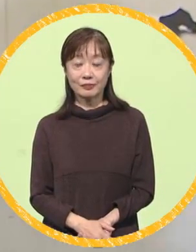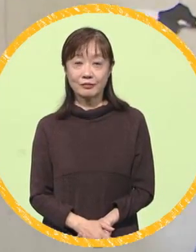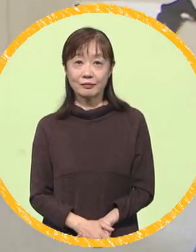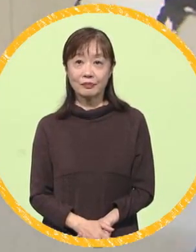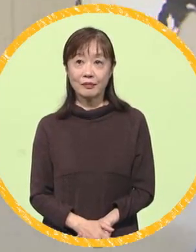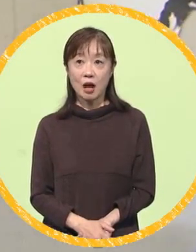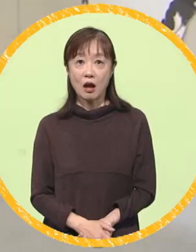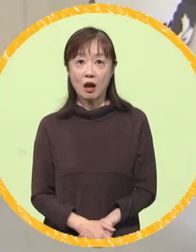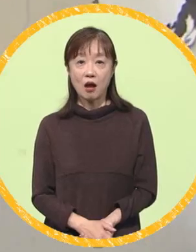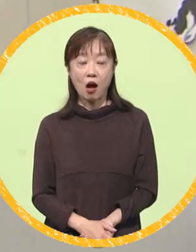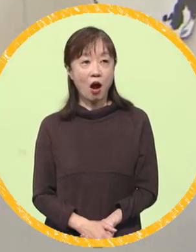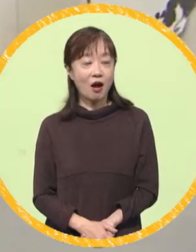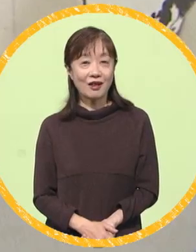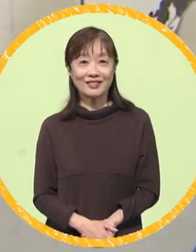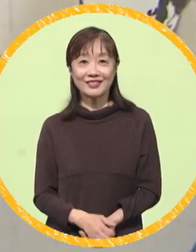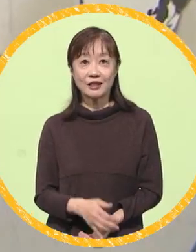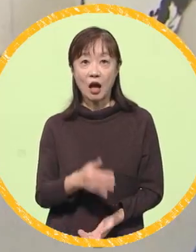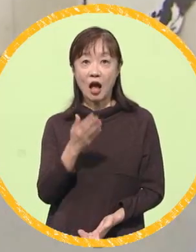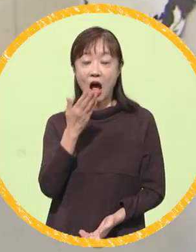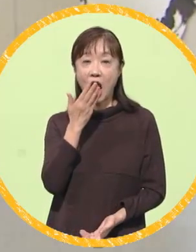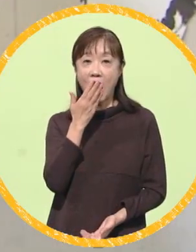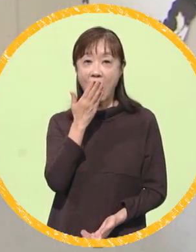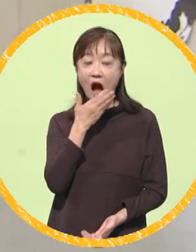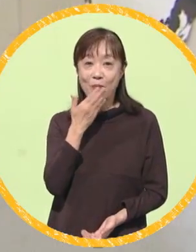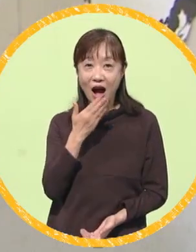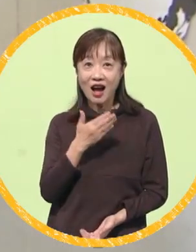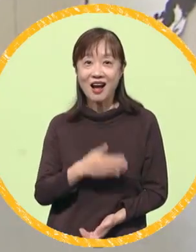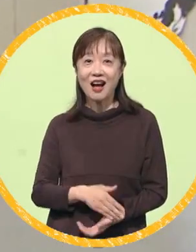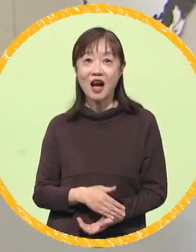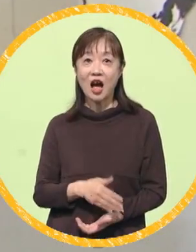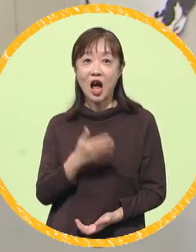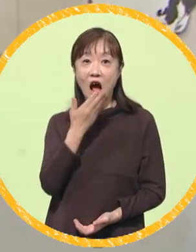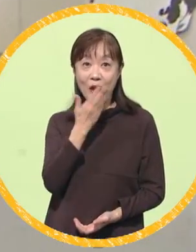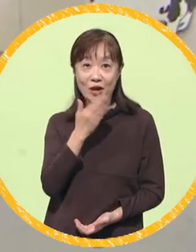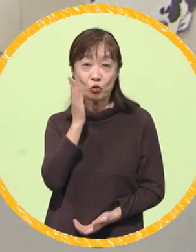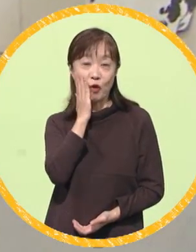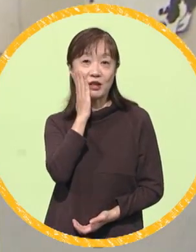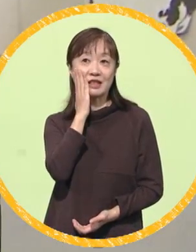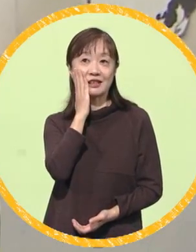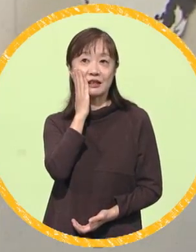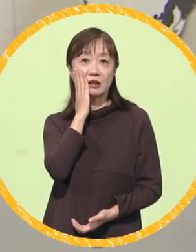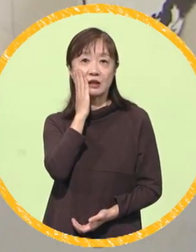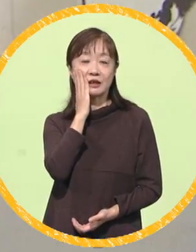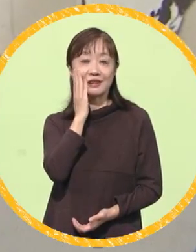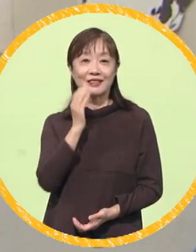うわ、甘っ。うわ、美味しい。